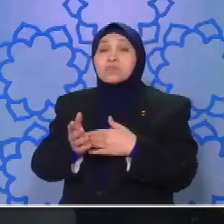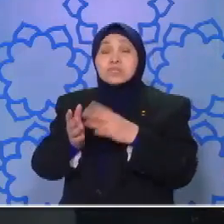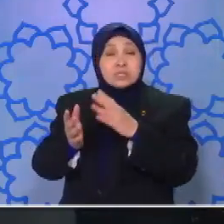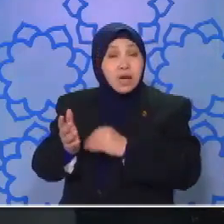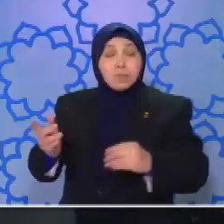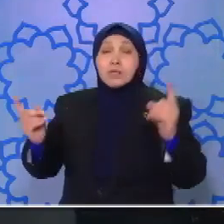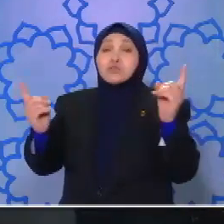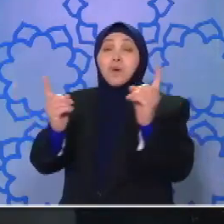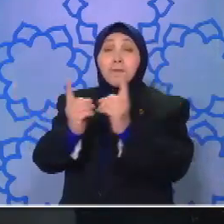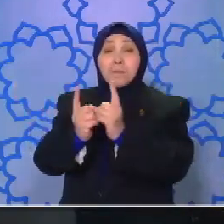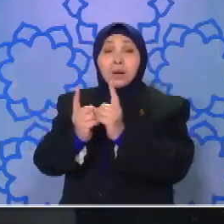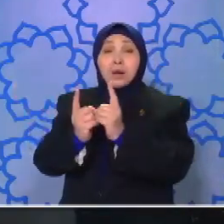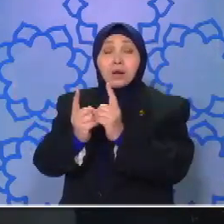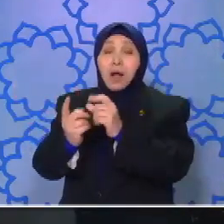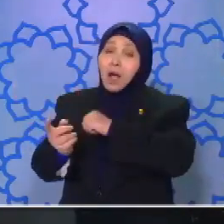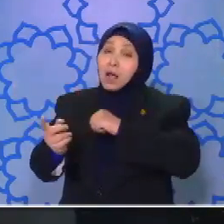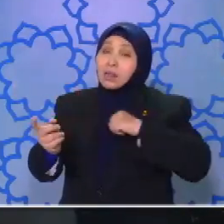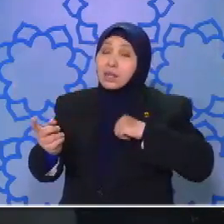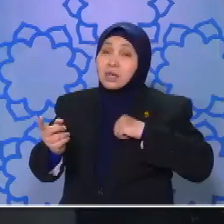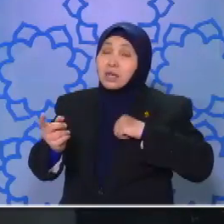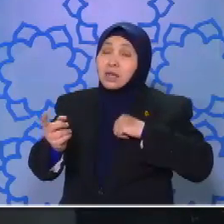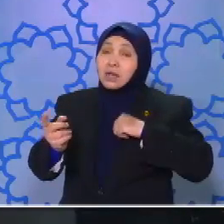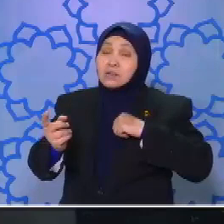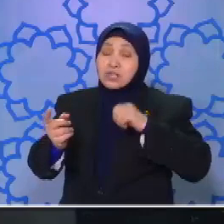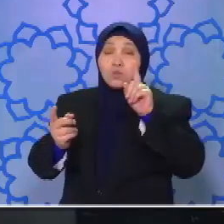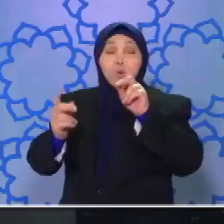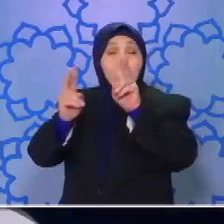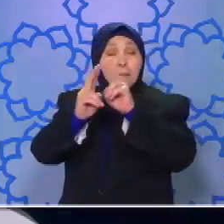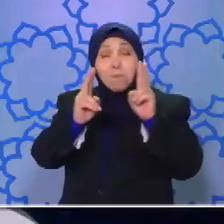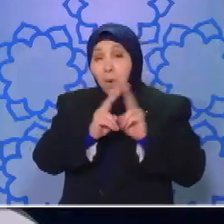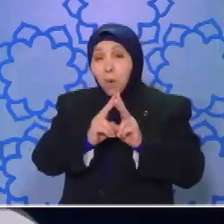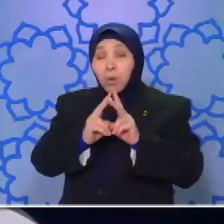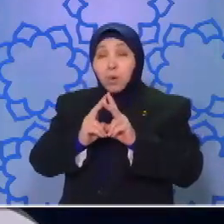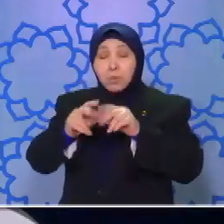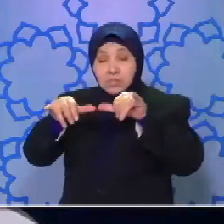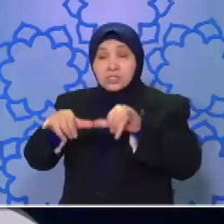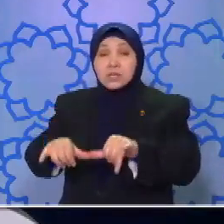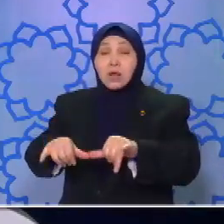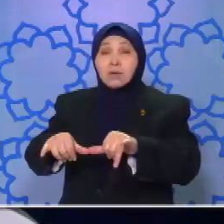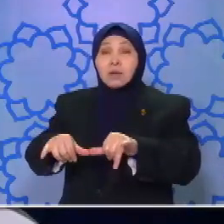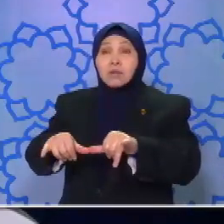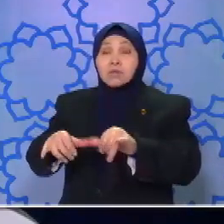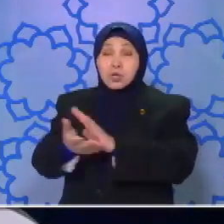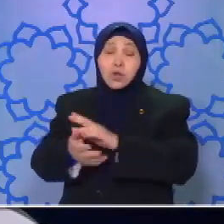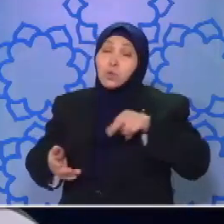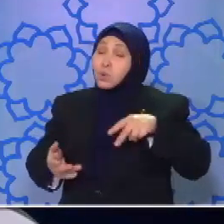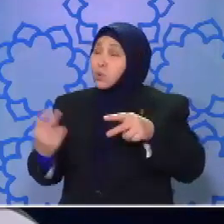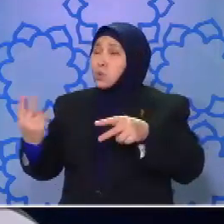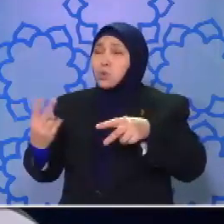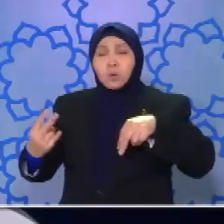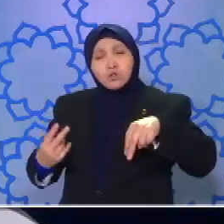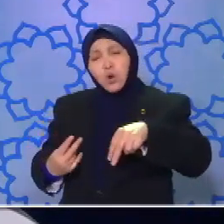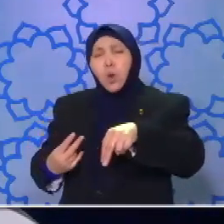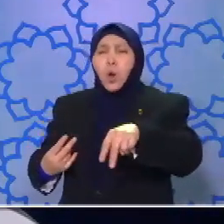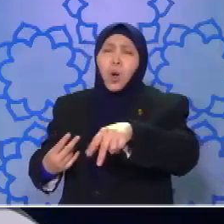dengan ahli qaryah, ya, penduduk satu kampung negeri, mereka minta makan. Mereka jalan jauh ni, jalan jauh,